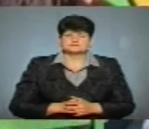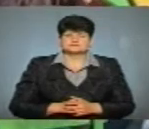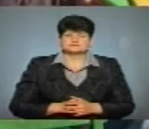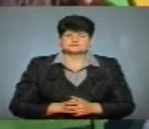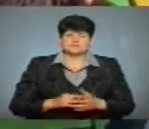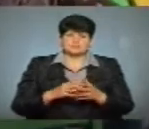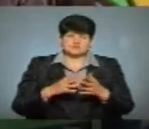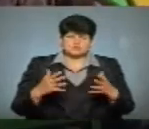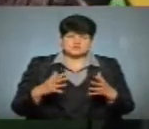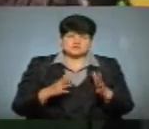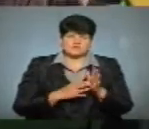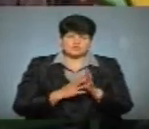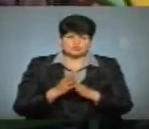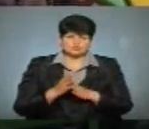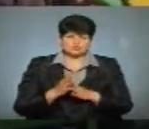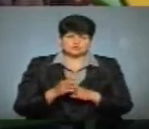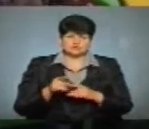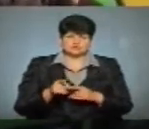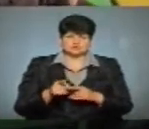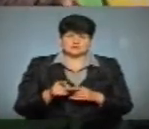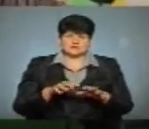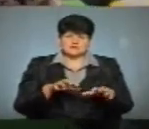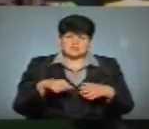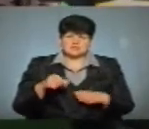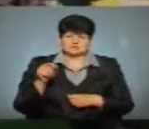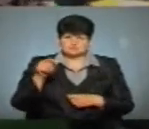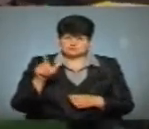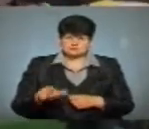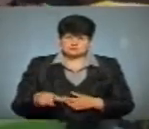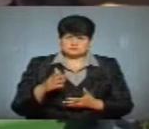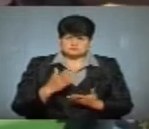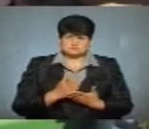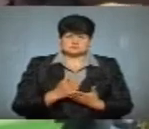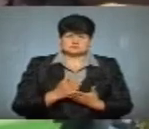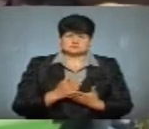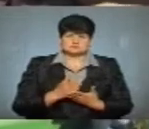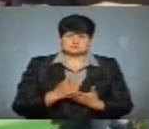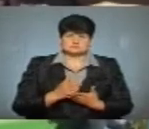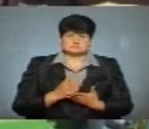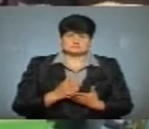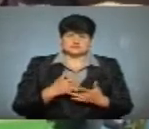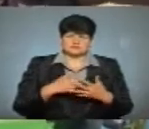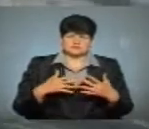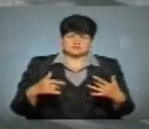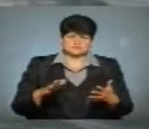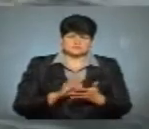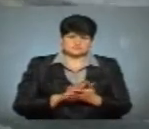Переважно водорості, тому що вони дуже густі і не тягнуться. А поки що мусор.